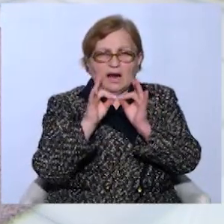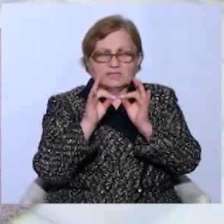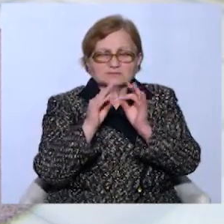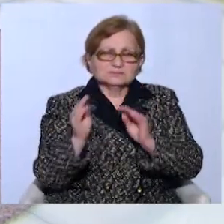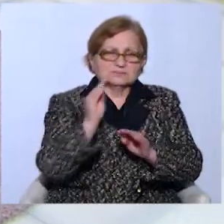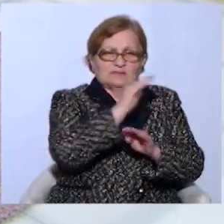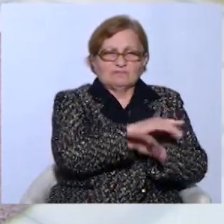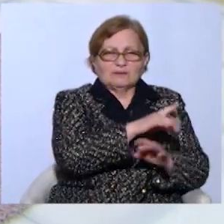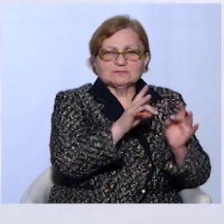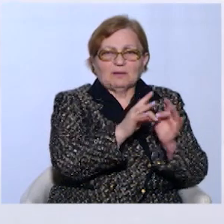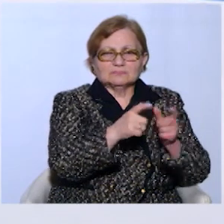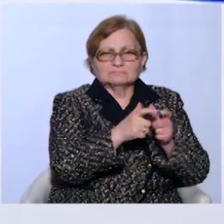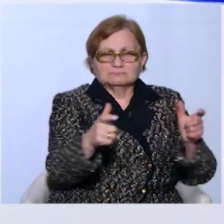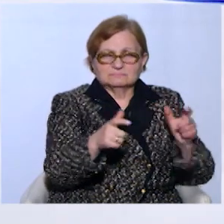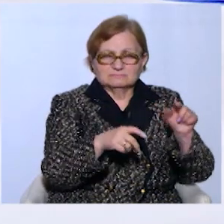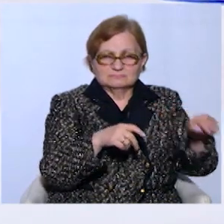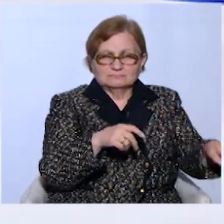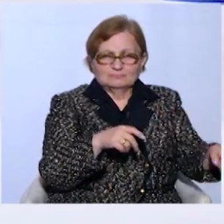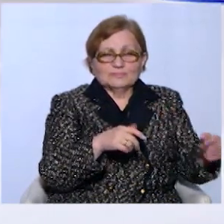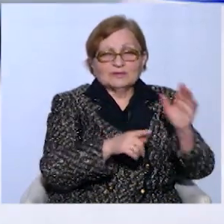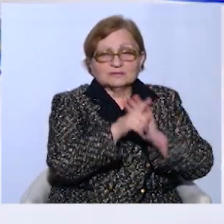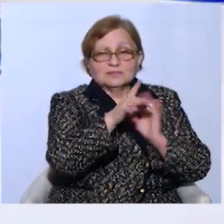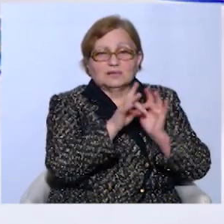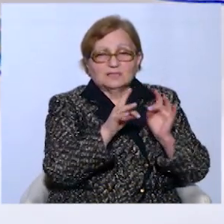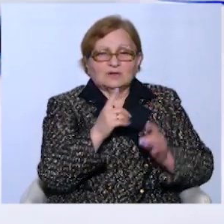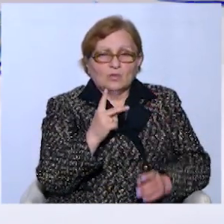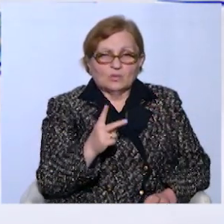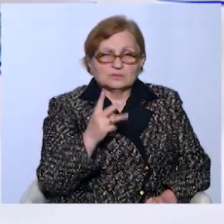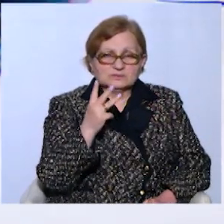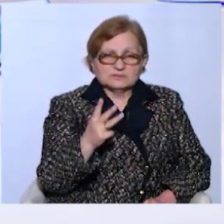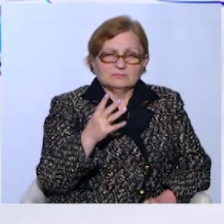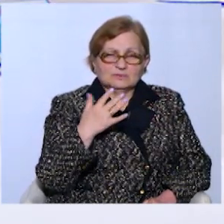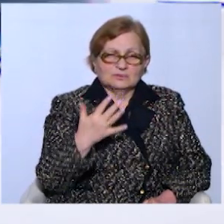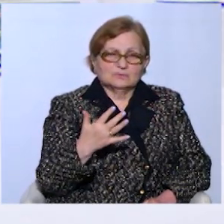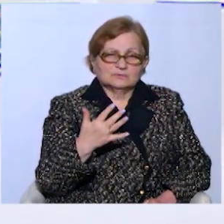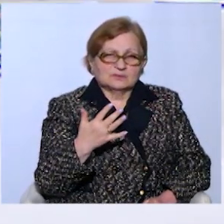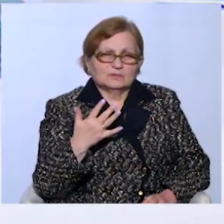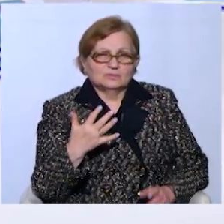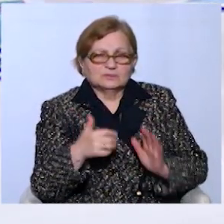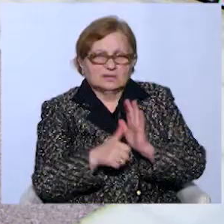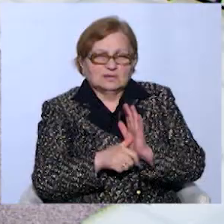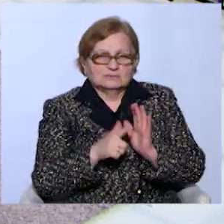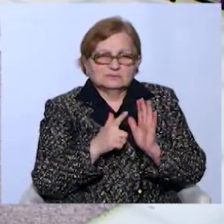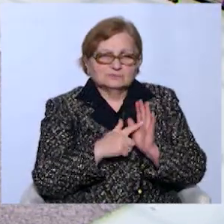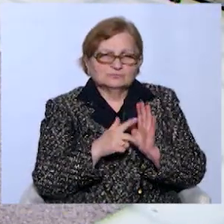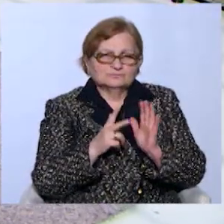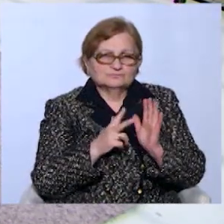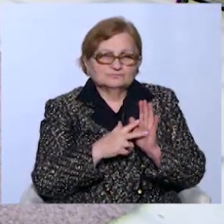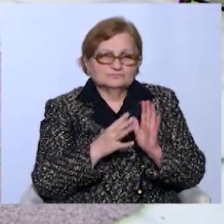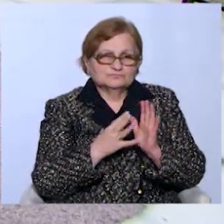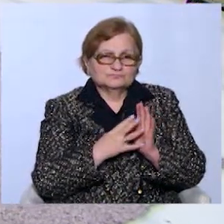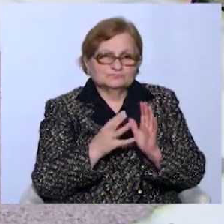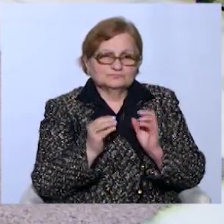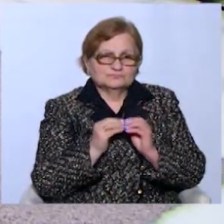10 ლარიანებთან. ვიწყებ 10 ლარიანების დათვლას. 1, 2, 3, 4, 5, 6, 7,